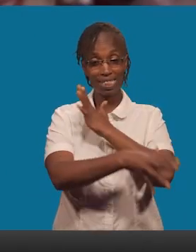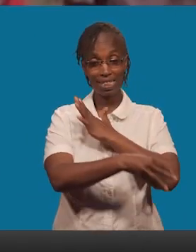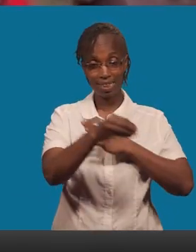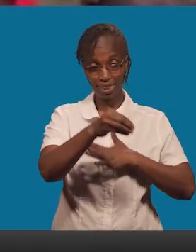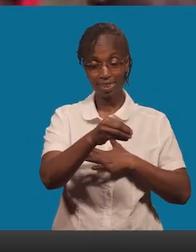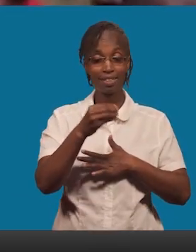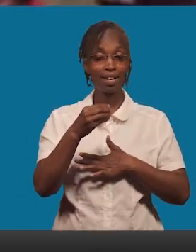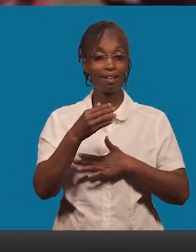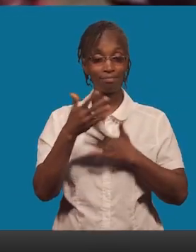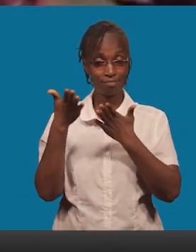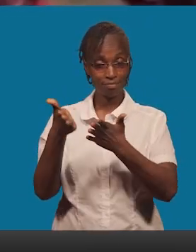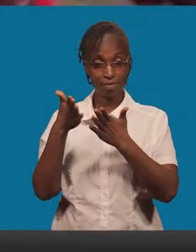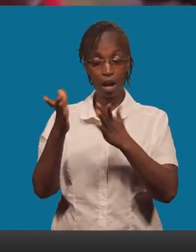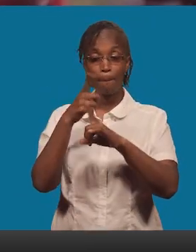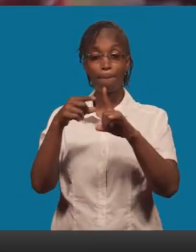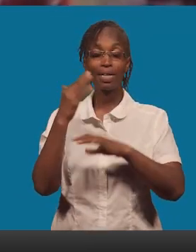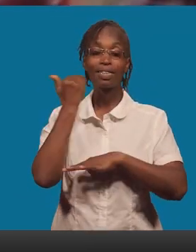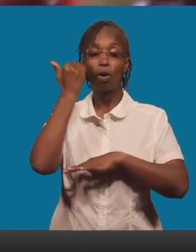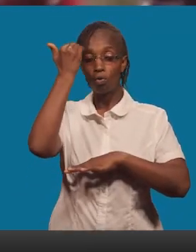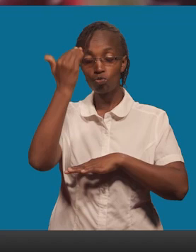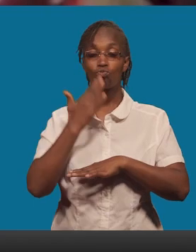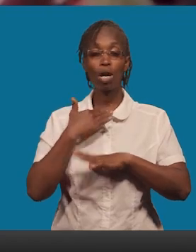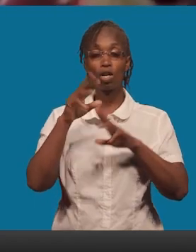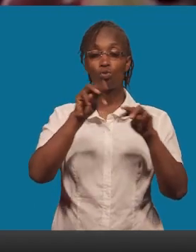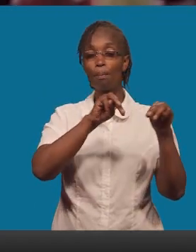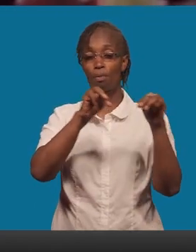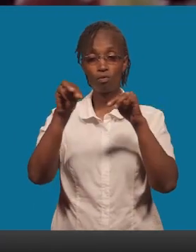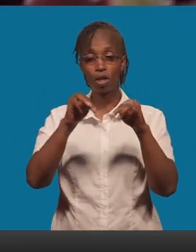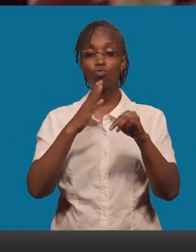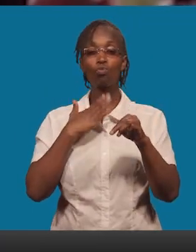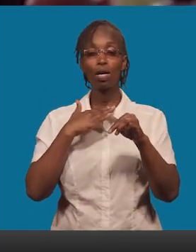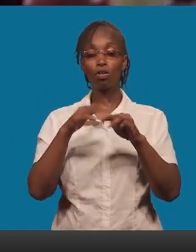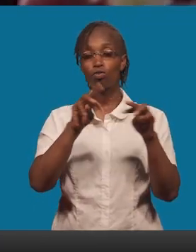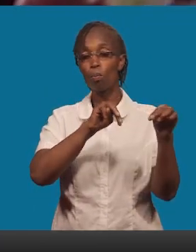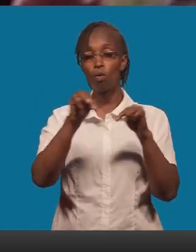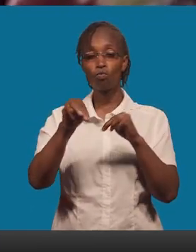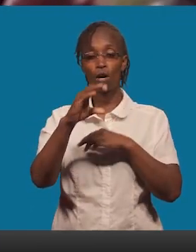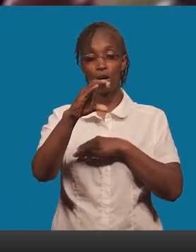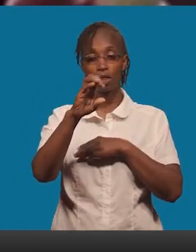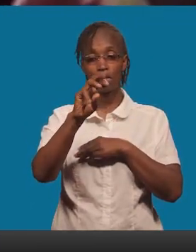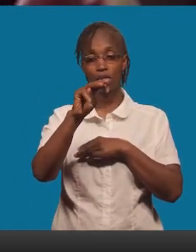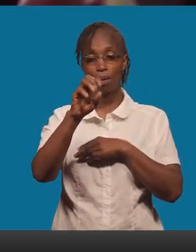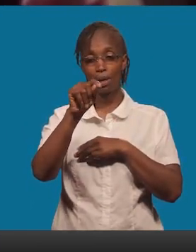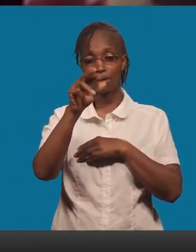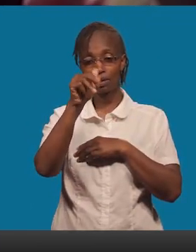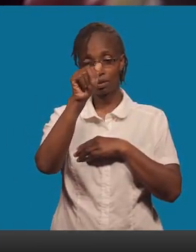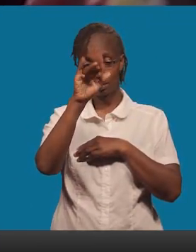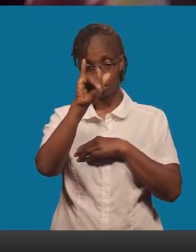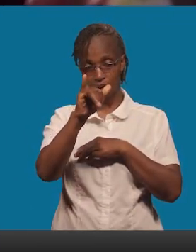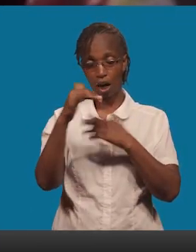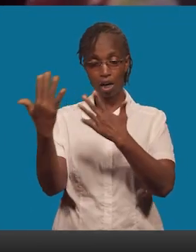hiyo koti ya tunasikia wameigawa. Koti wanataka kuhamisha wailete hapa. Wanataka kuhamisha cemetery wailete hapa. Na yote hiyo wanataka